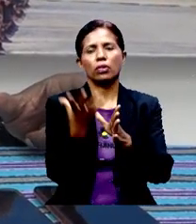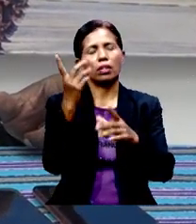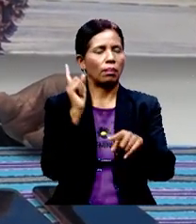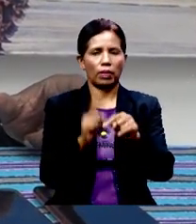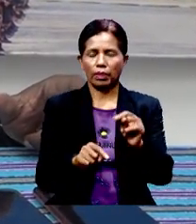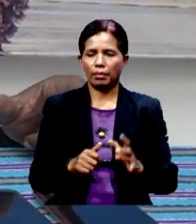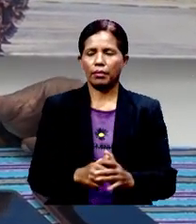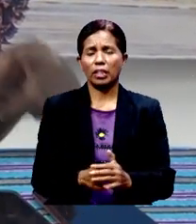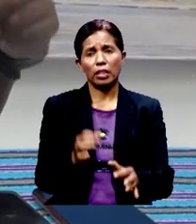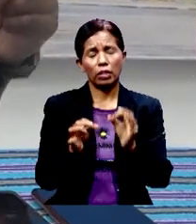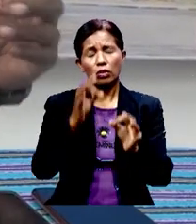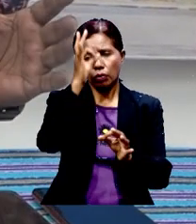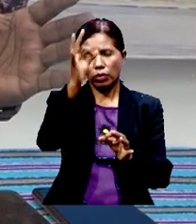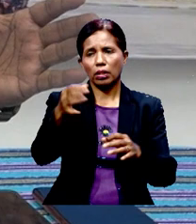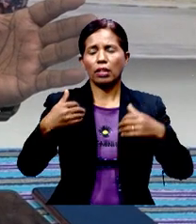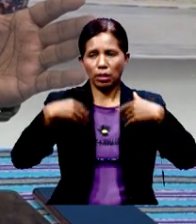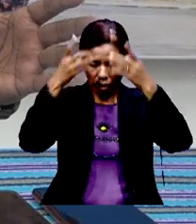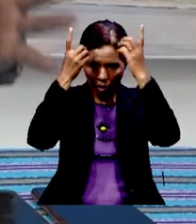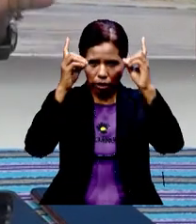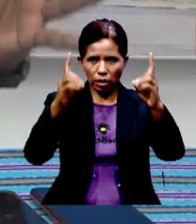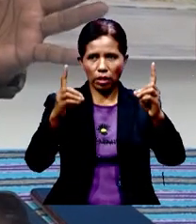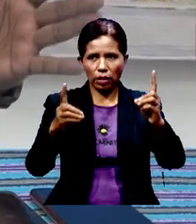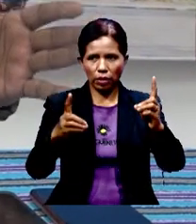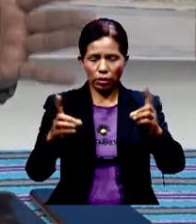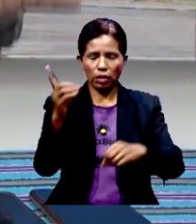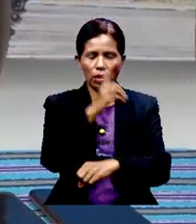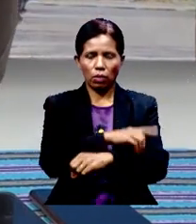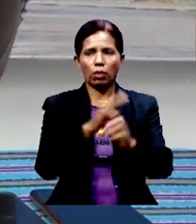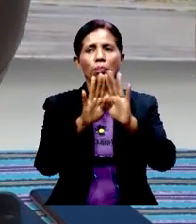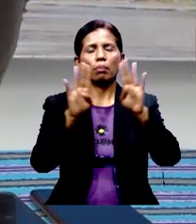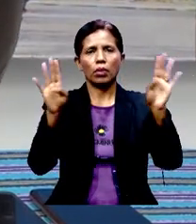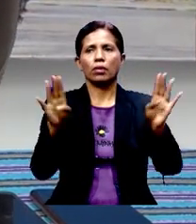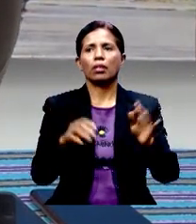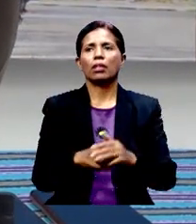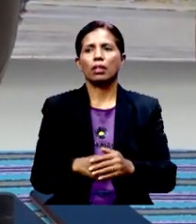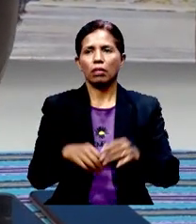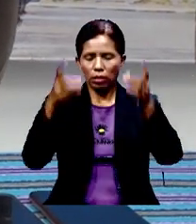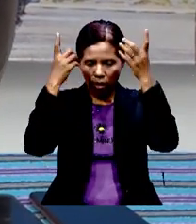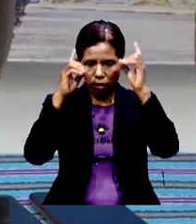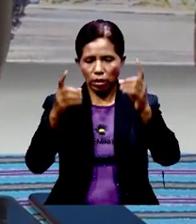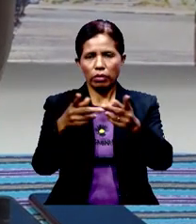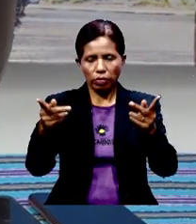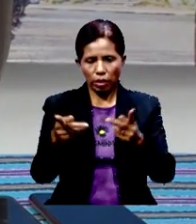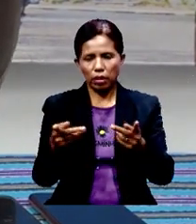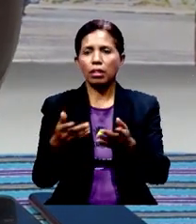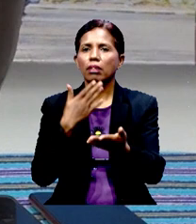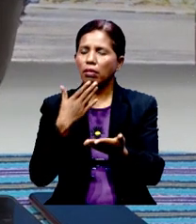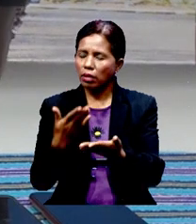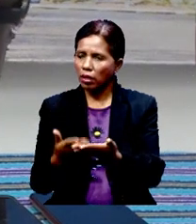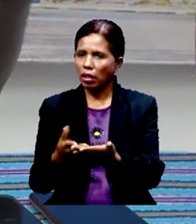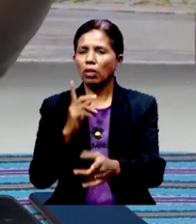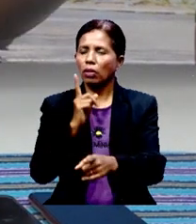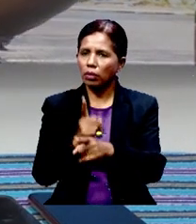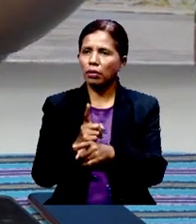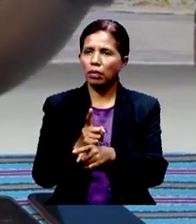dalam rumah ya disizang rumah nebe maka ya lorong bot pere disidi patin rumah Paten rumah proprio para tu